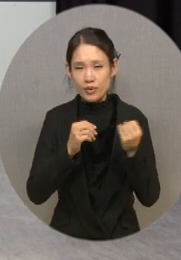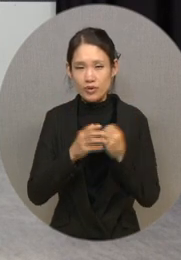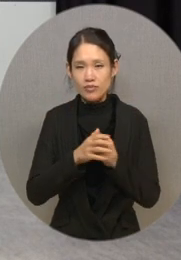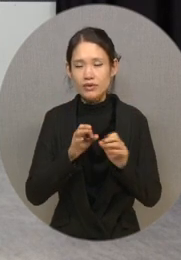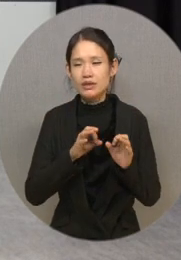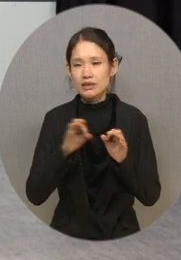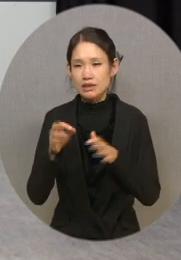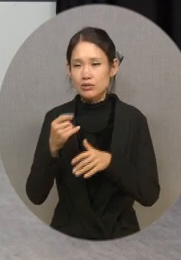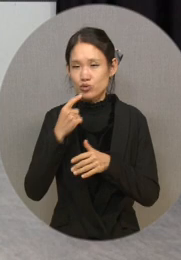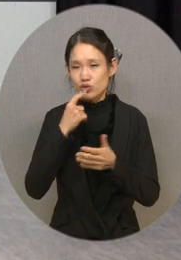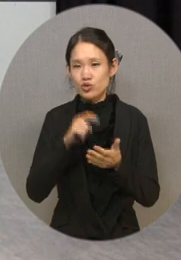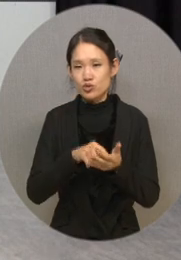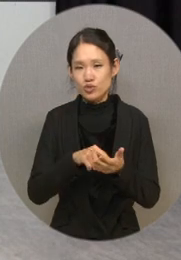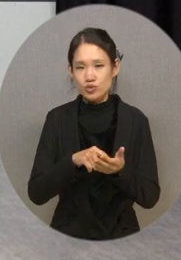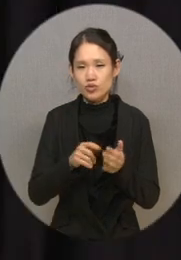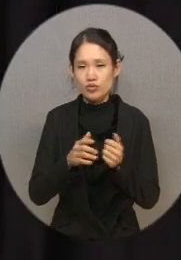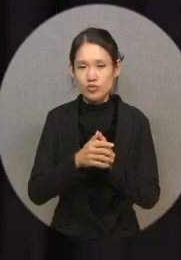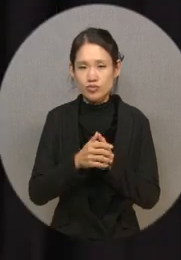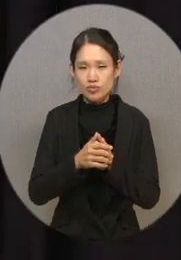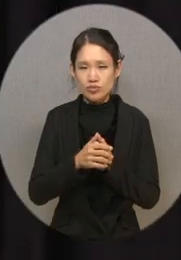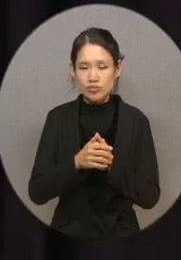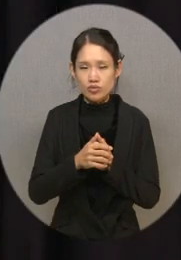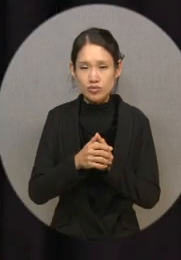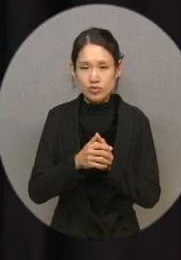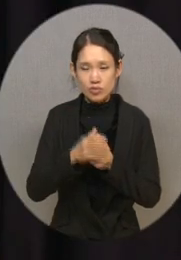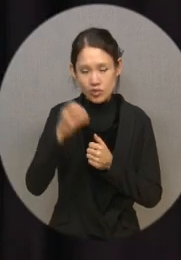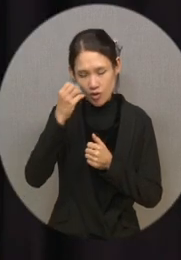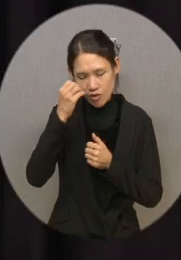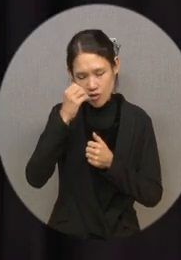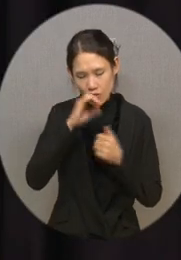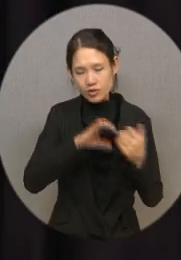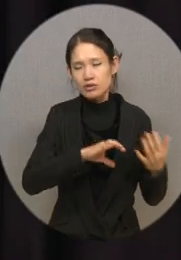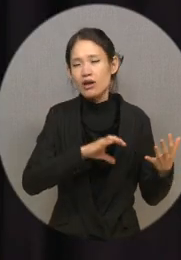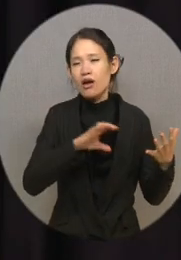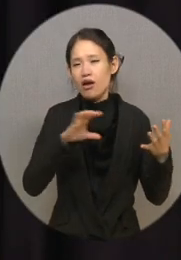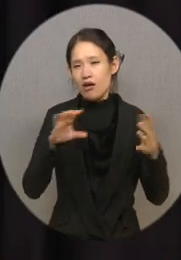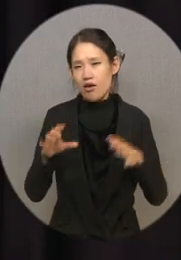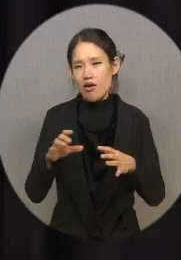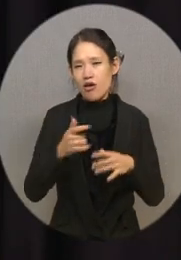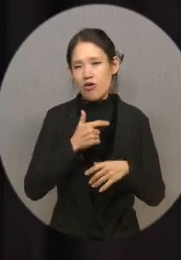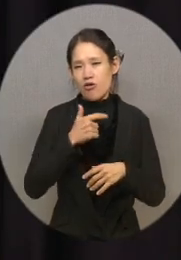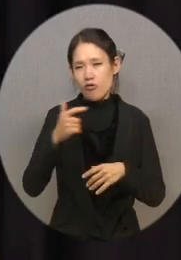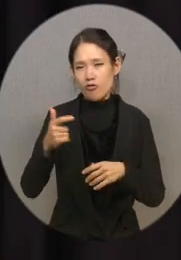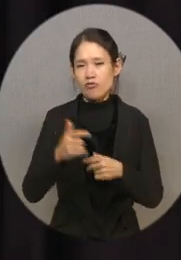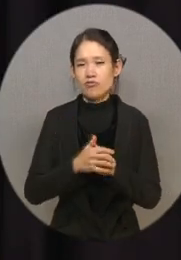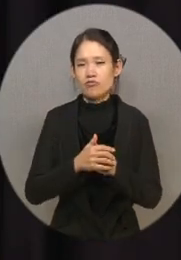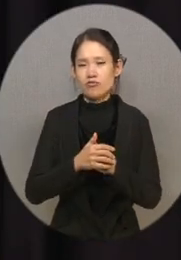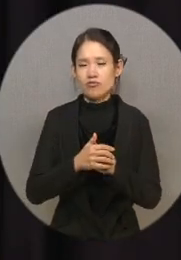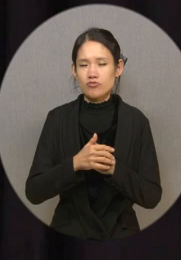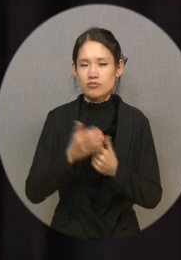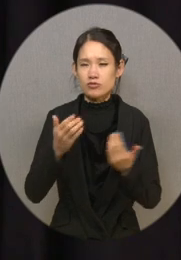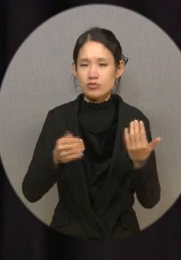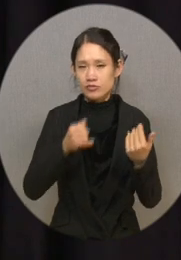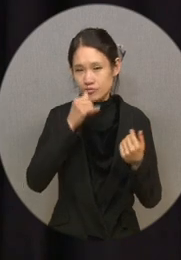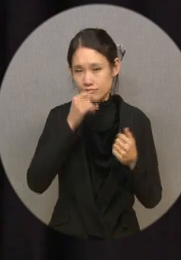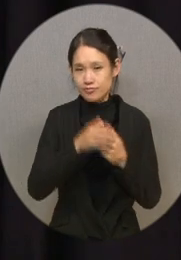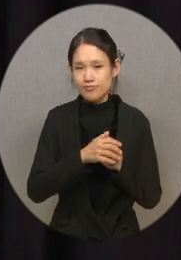거죠. 그래서 그 규모가 정말 세계적입니다. 그래서 이제 규모적인 면에서 차이가